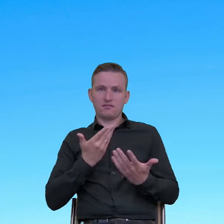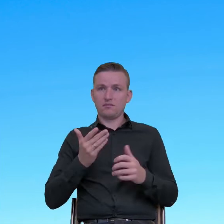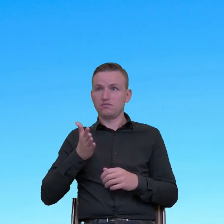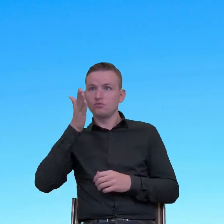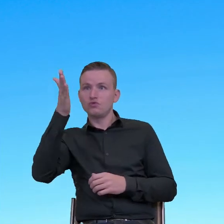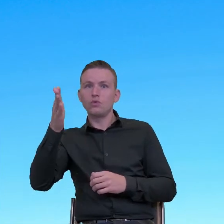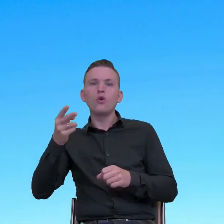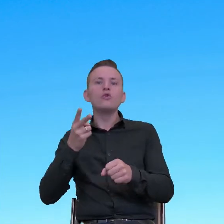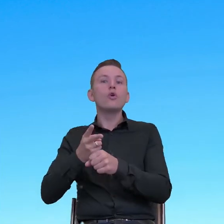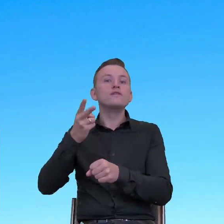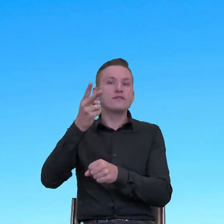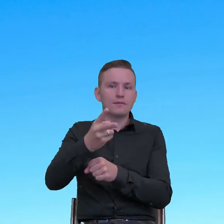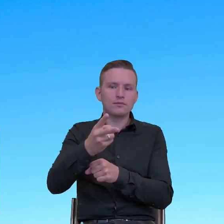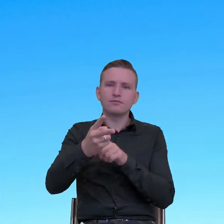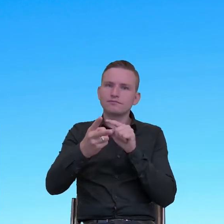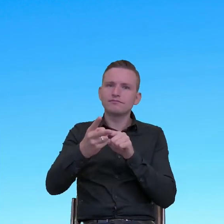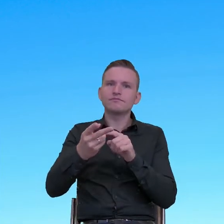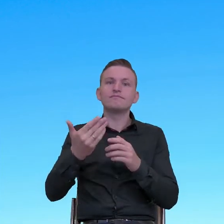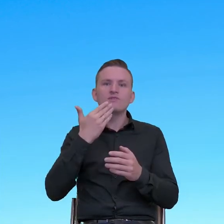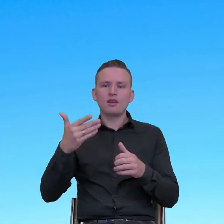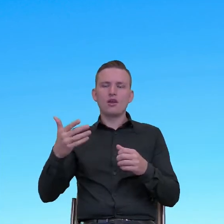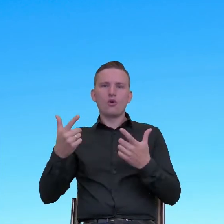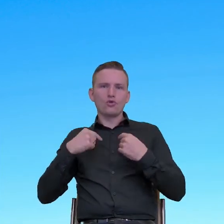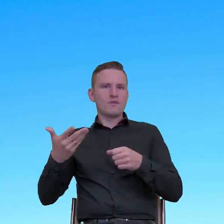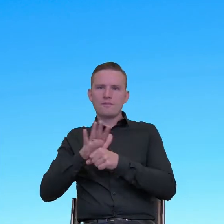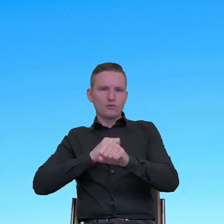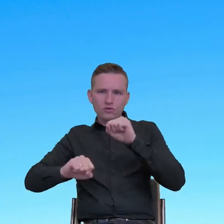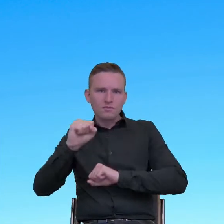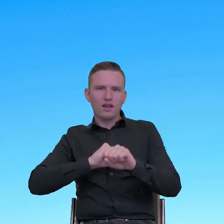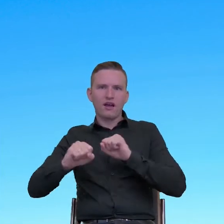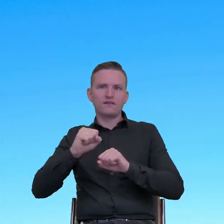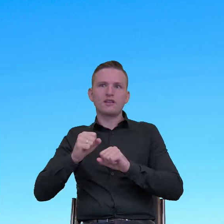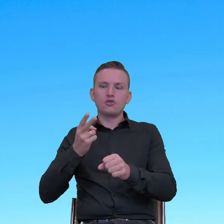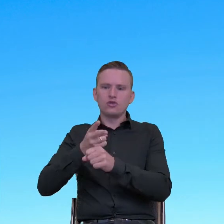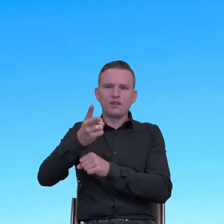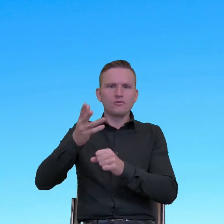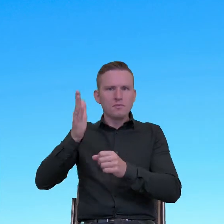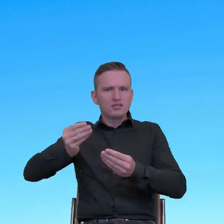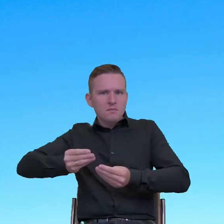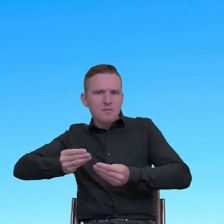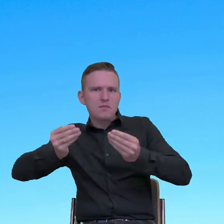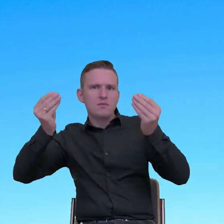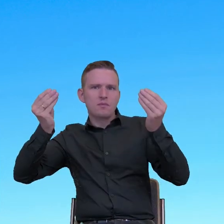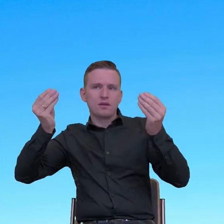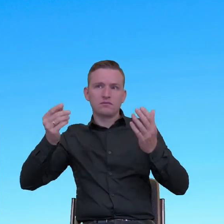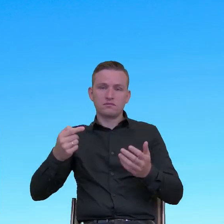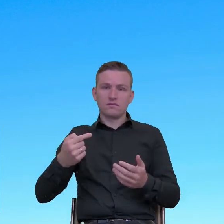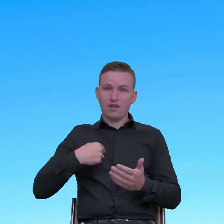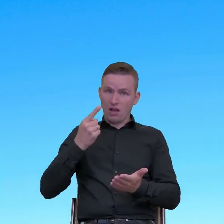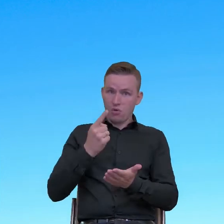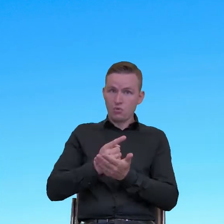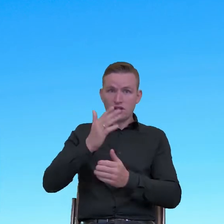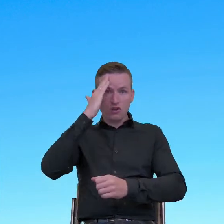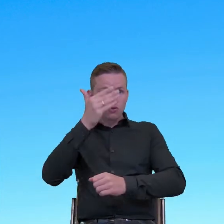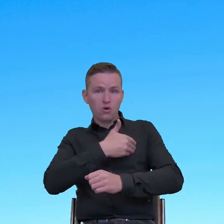tej dostępności, która być może właśnie dzięki osobom z niepełnosprawnością zostanie w jakiś sposób wypracowana, czy uda mi się zdobyć odpowiednie